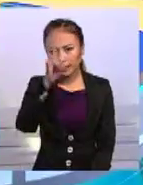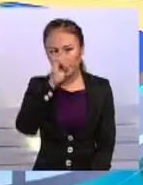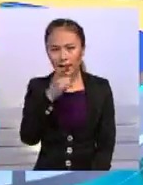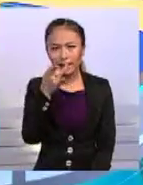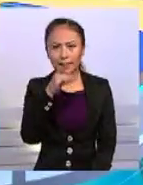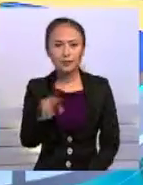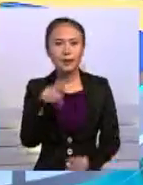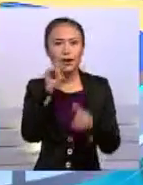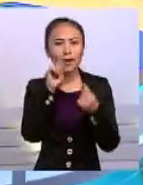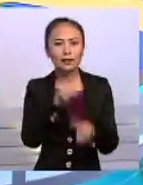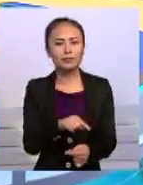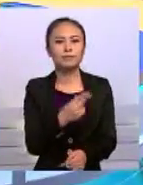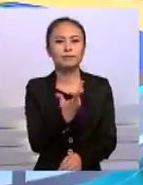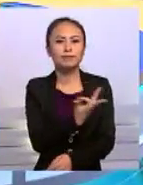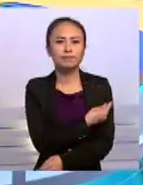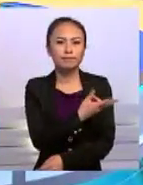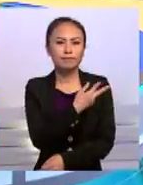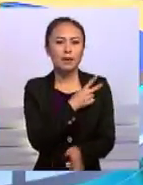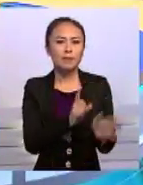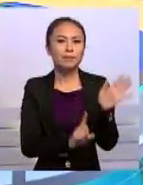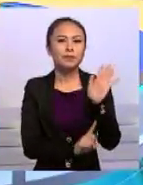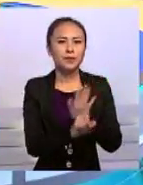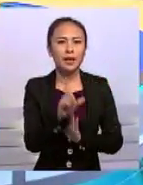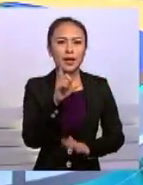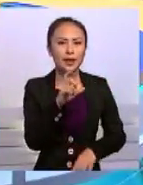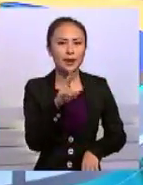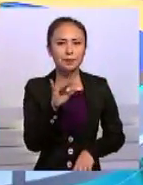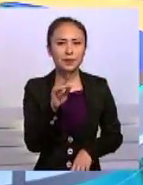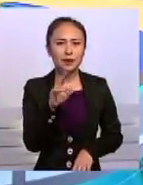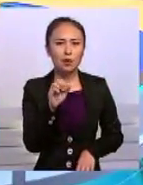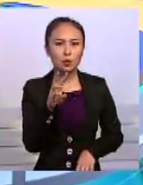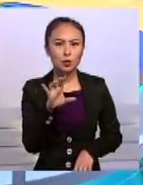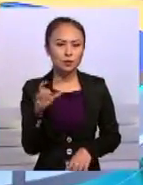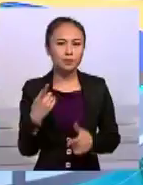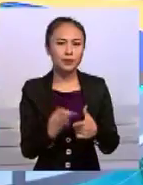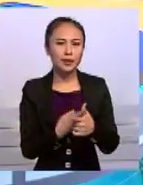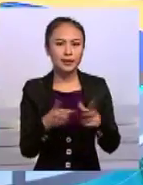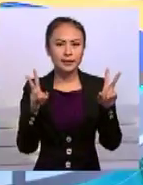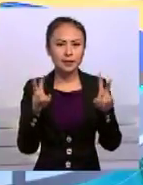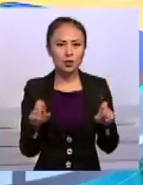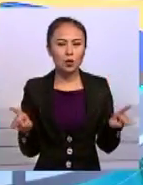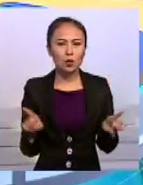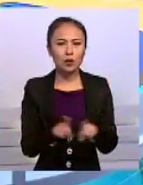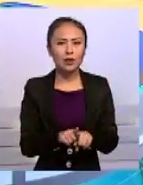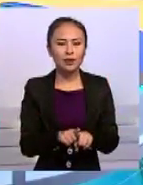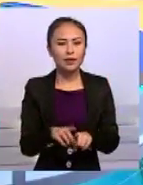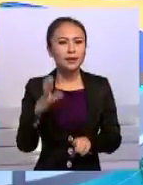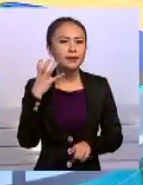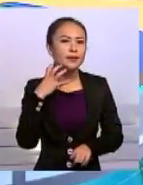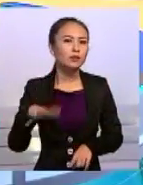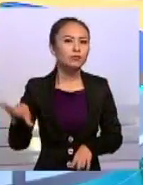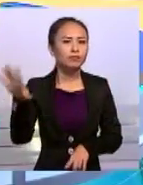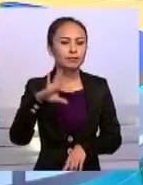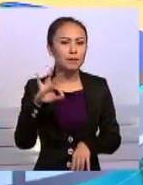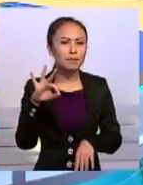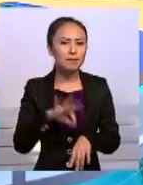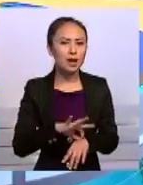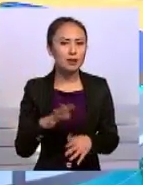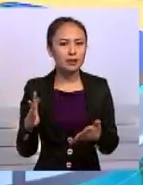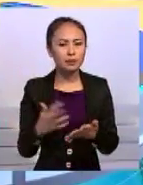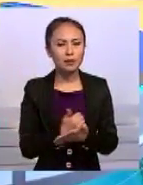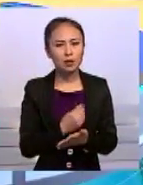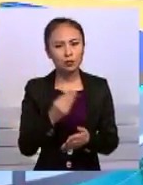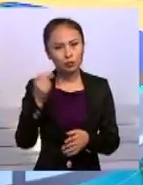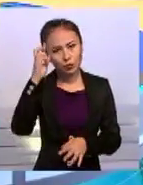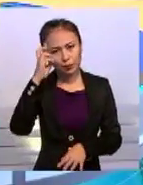Қазақстанда тұмауға қарсы жаппай екпе егу басталды. Эпидмаусымдық шара Сыр өңірінде де қарқын алды. Бұл